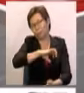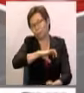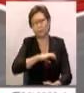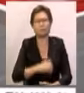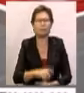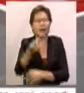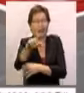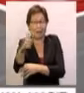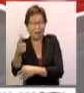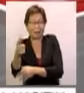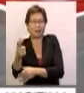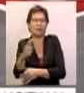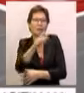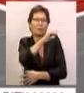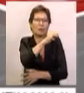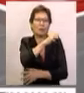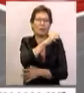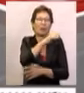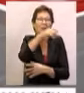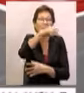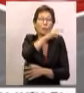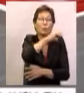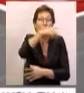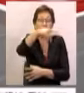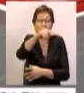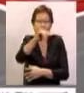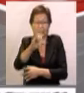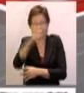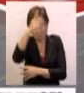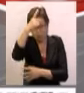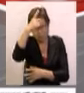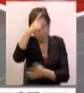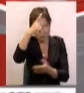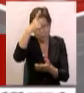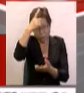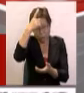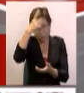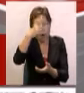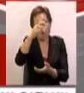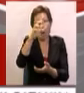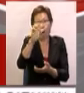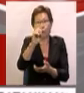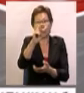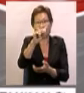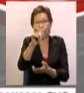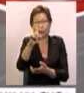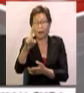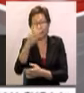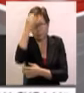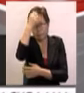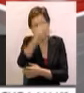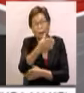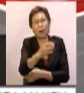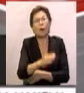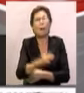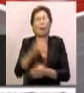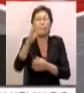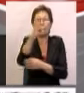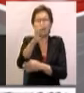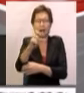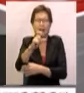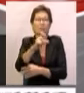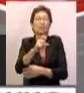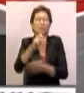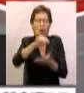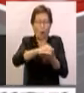Dalam perkembangan lain, pengerusi jawatankuasa kira-kira wang negara PAC Datuk Seri Dr. Ronald Kiandi memberitahu bekas ketua adik negara Tan Sri Amrin